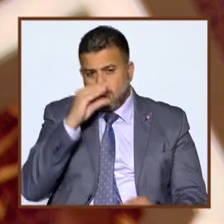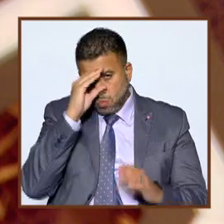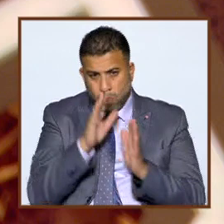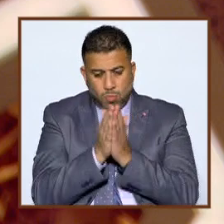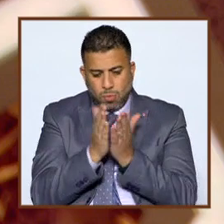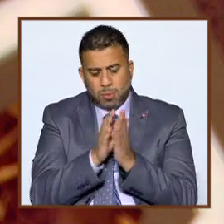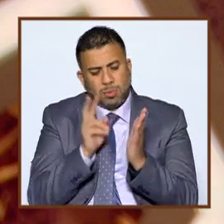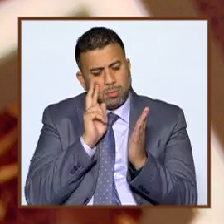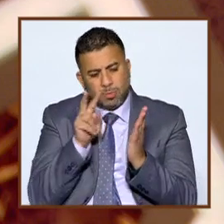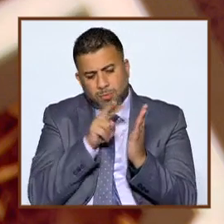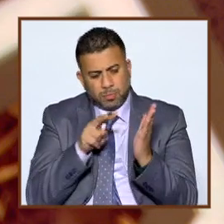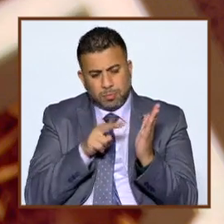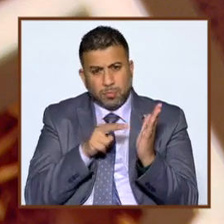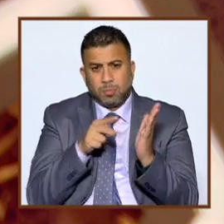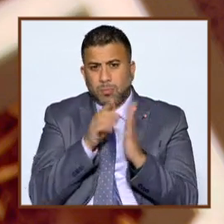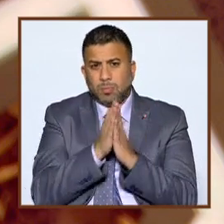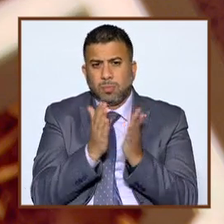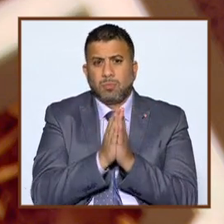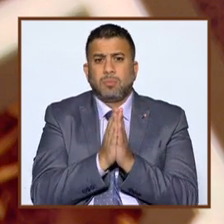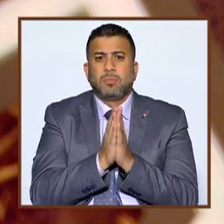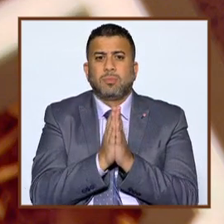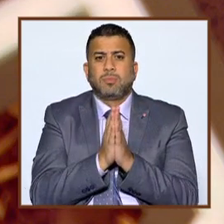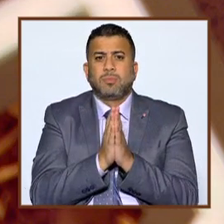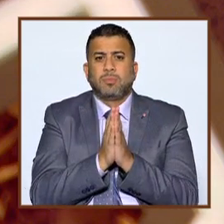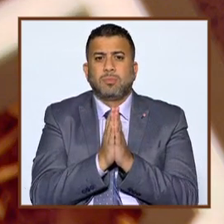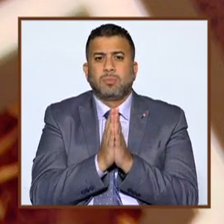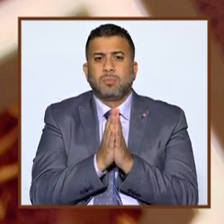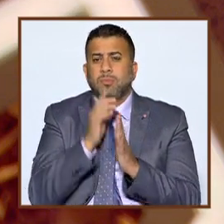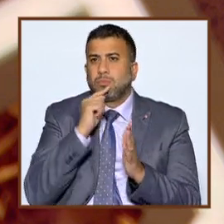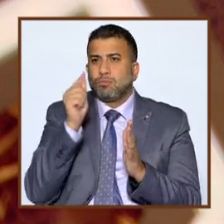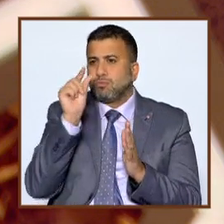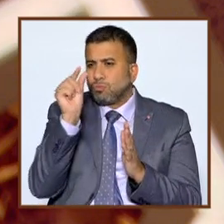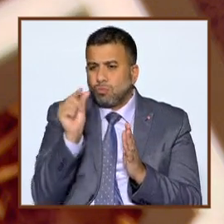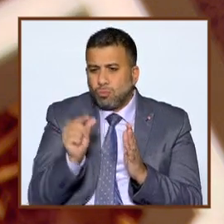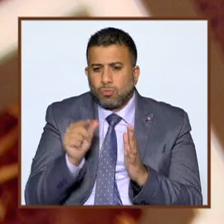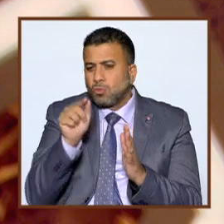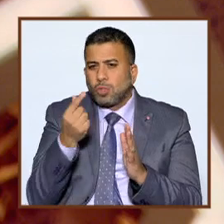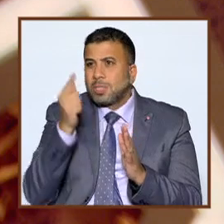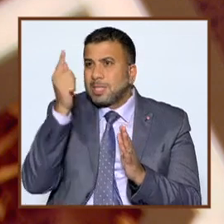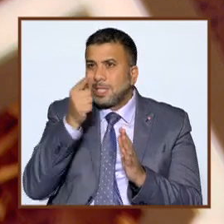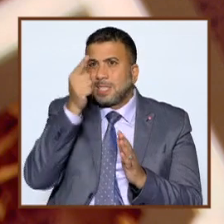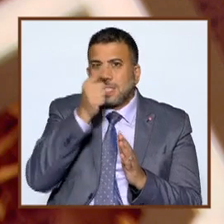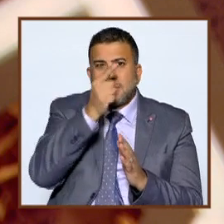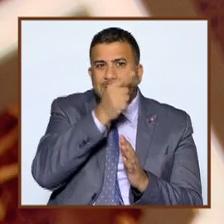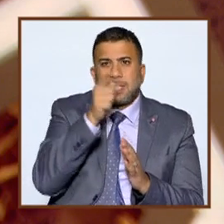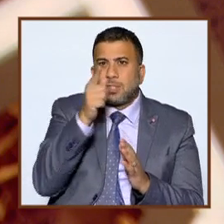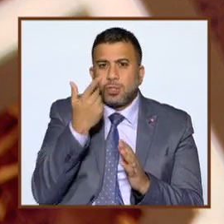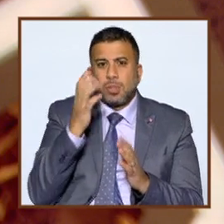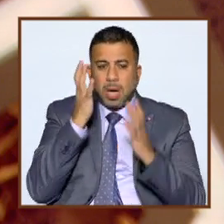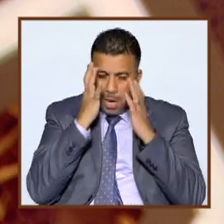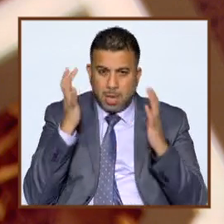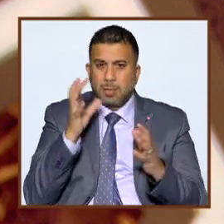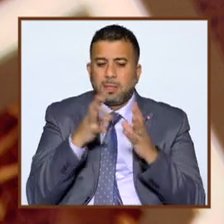آخر المصحف يبينون لك ما هي العلامات هذه، يعني يفسرون لك الإشارات التي وضعها